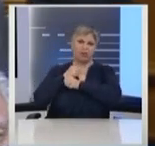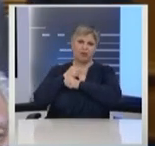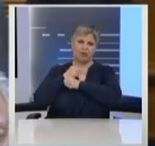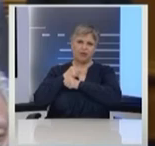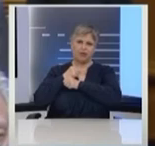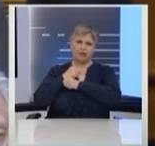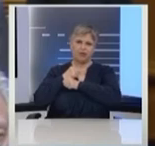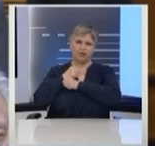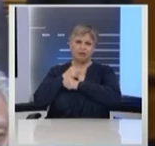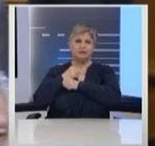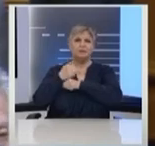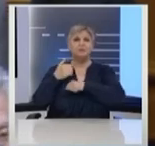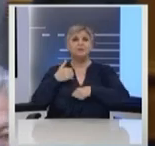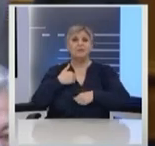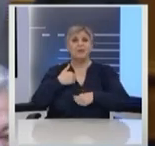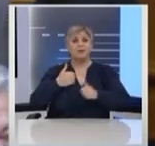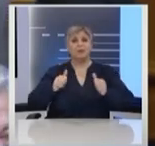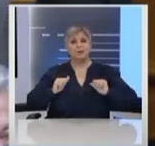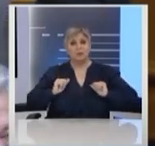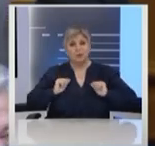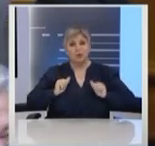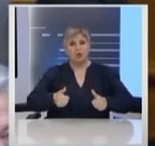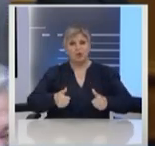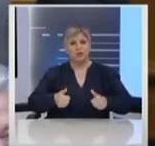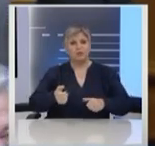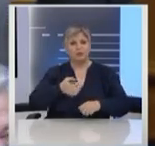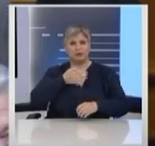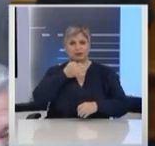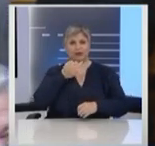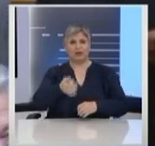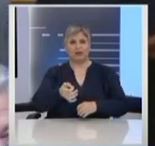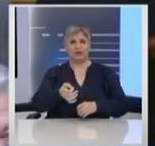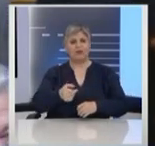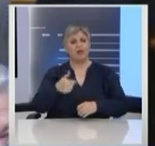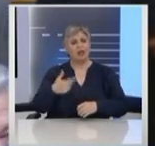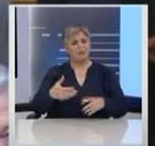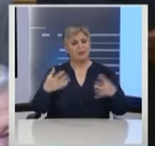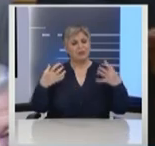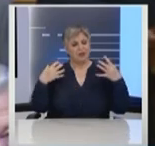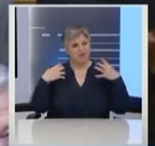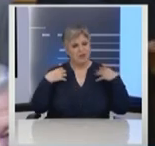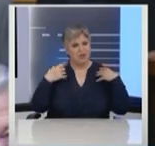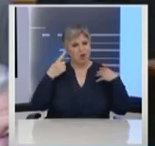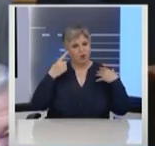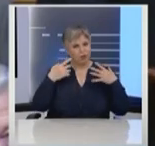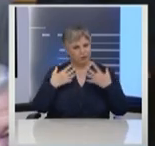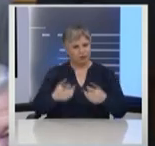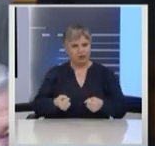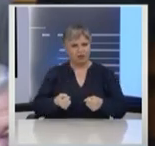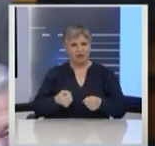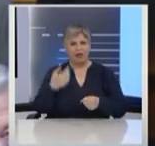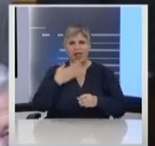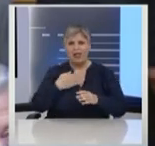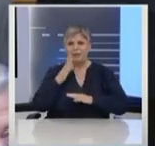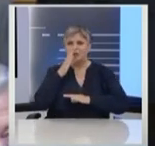Εμείς λοιπόν βγαίνουμε μπροστά, κύριε Μητσοτάκη. Έχουμε την ευθύνη της γνώμης μας, της άποψής μας. Δεν κρυβόμαστε πίσω από το